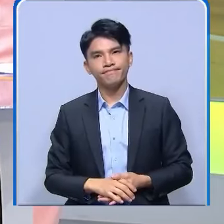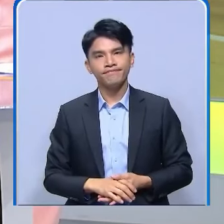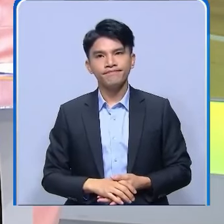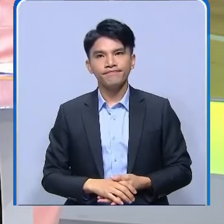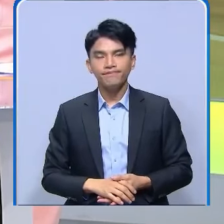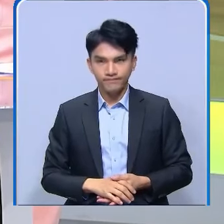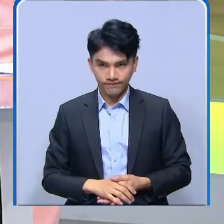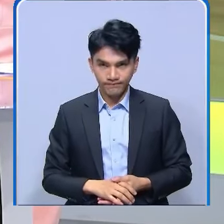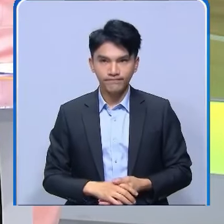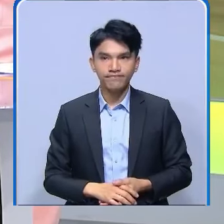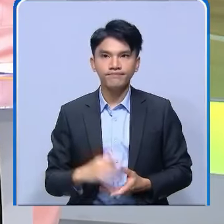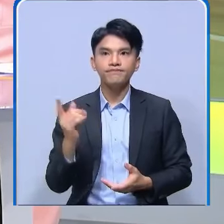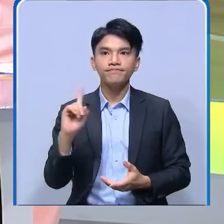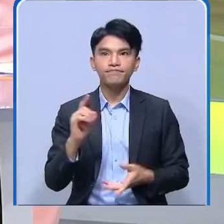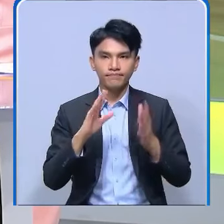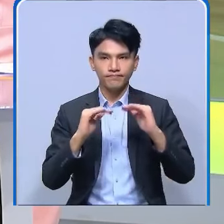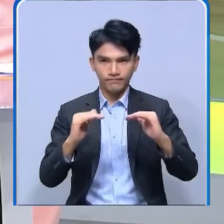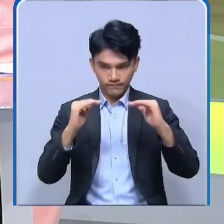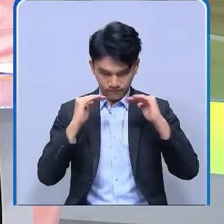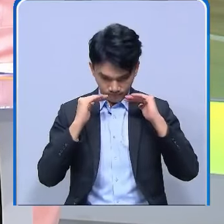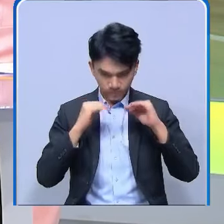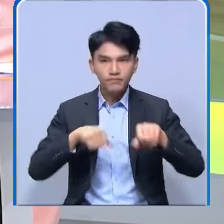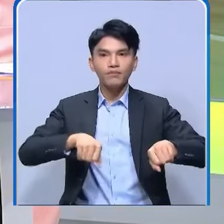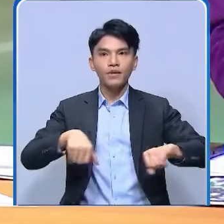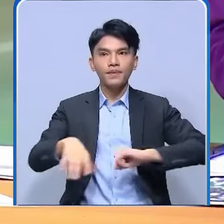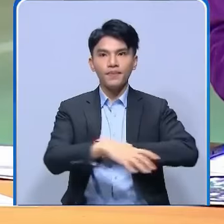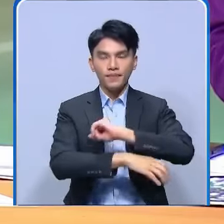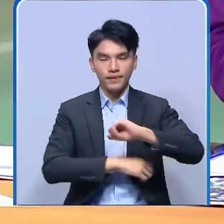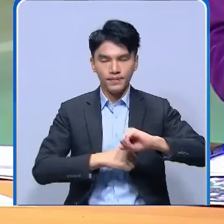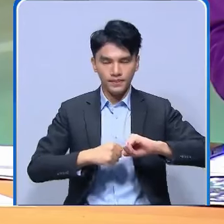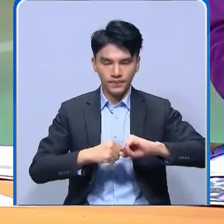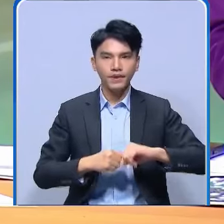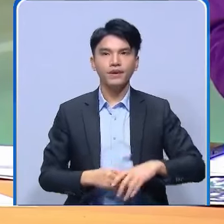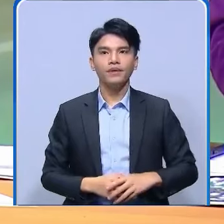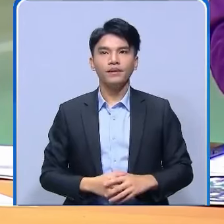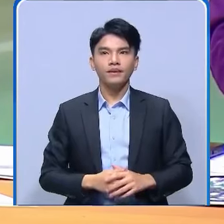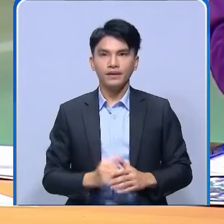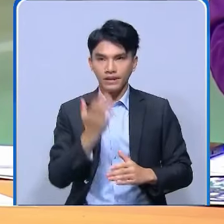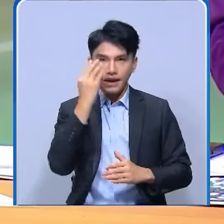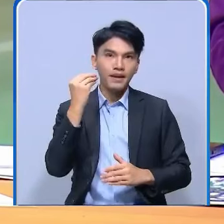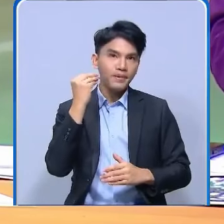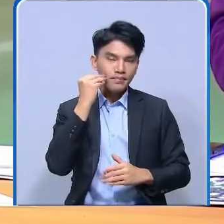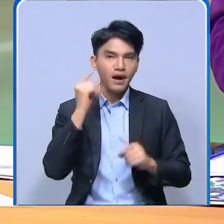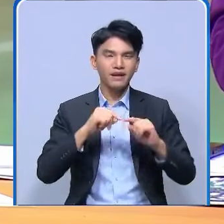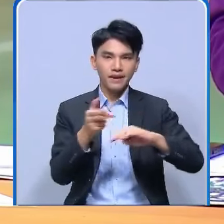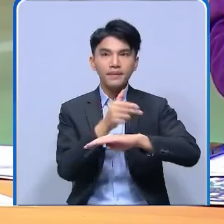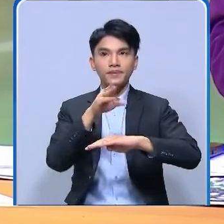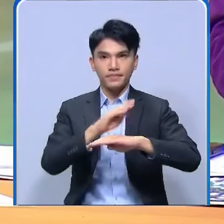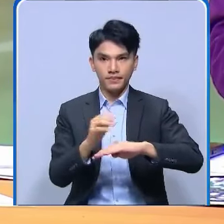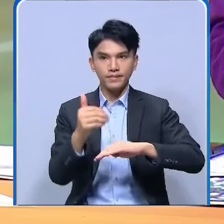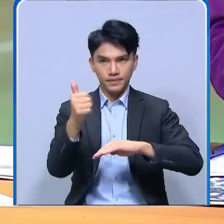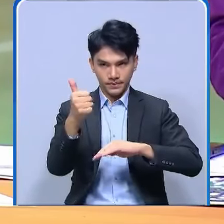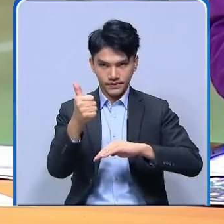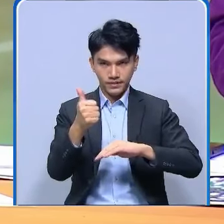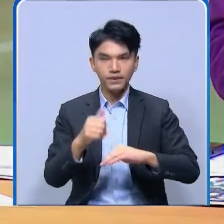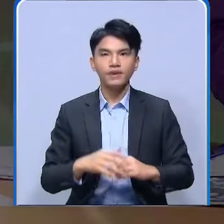ส่วนเรื่องราวต่อมาคุณผู้ชมคนร้ายก่อเหตุลักรถจักรยานยนต์แบบพ่วงข้างค่ะที่จอดเอาไว้หน้าบ้านแต่กล้องวงจรปิดสามารถบันทึกภาพได้อย่าง